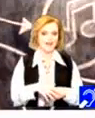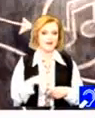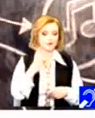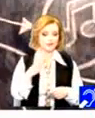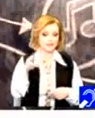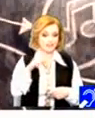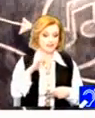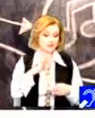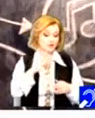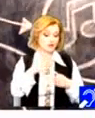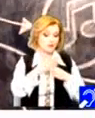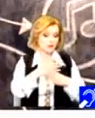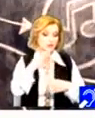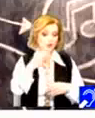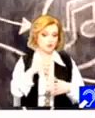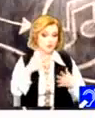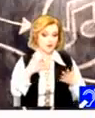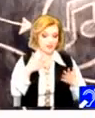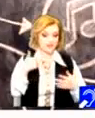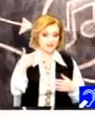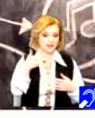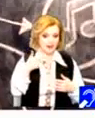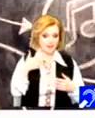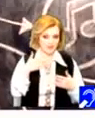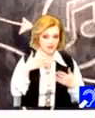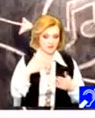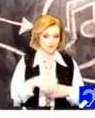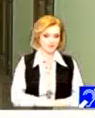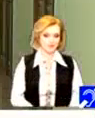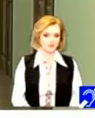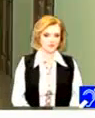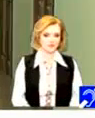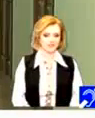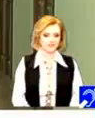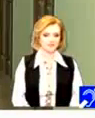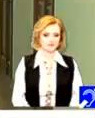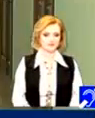de geografie sau imprimantele 3D utile la modelarea pieselor auto.